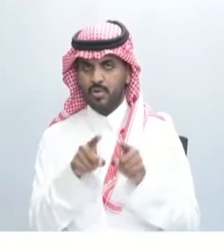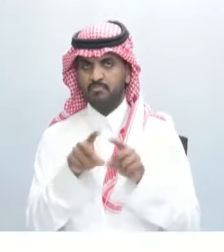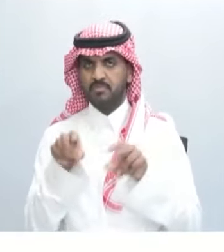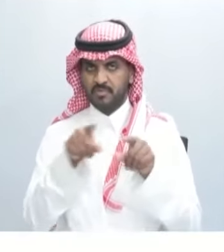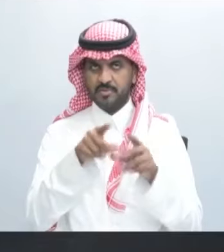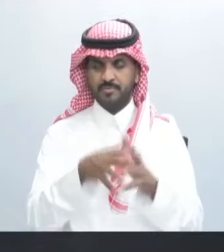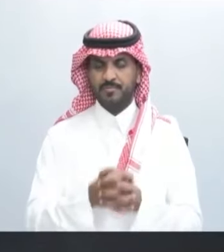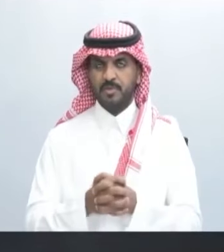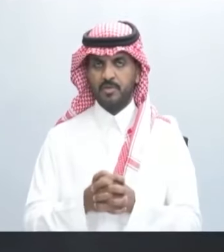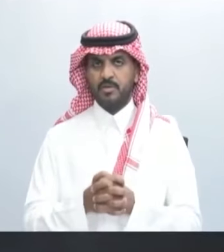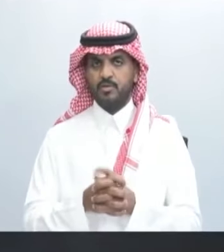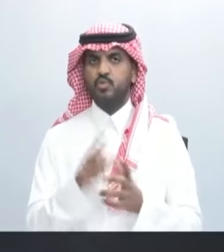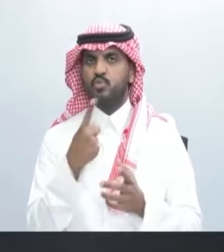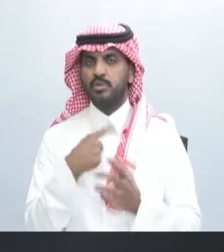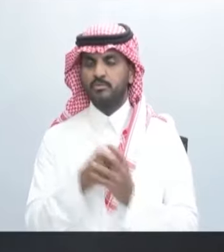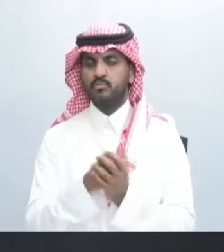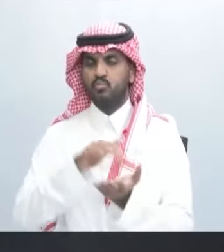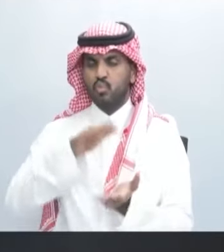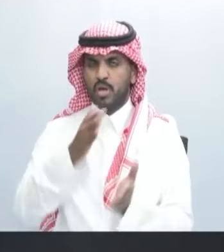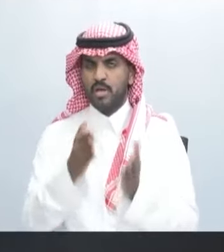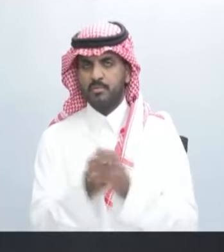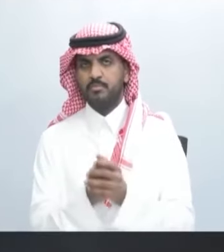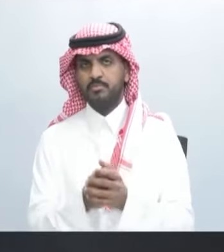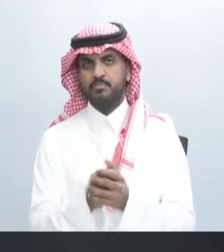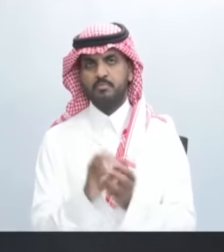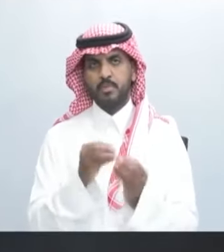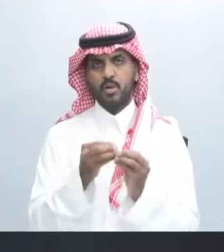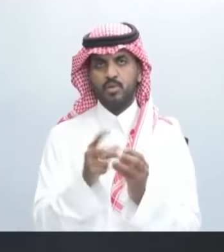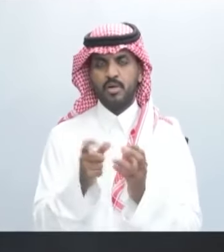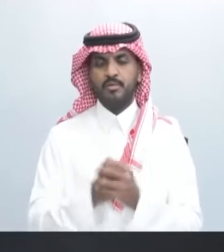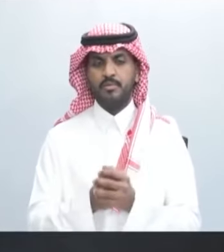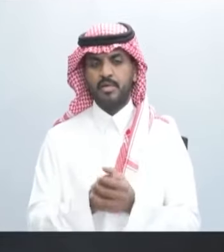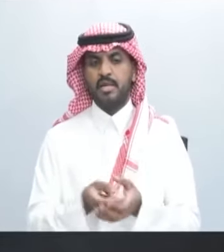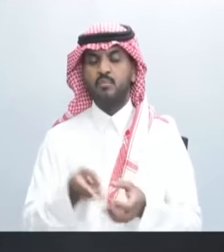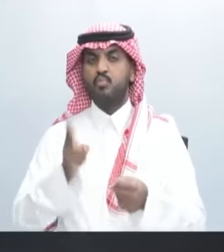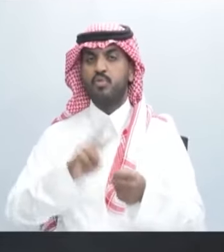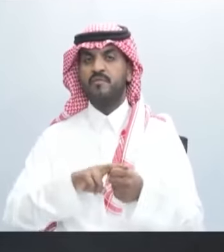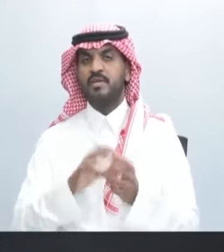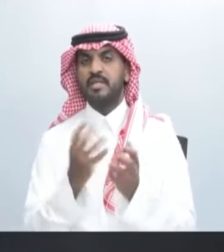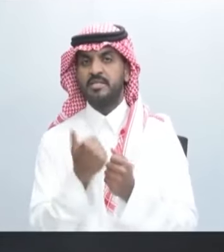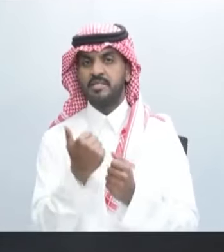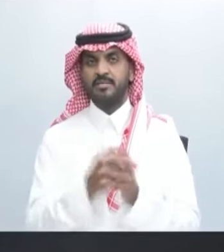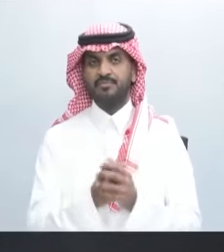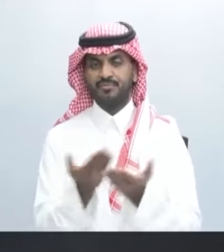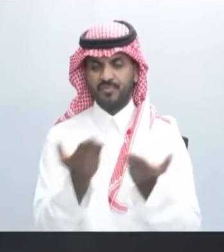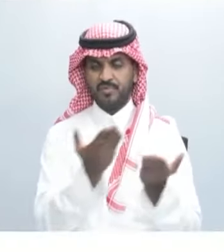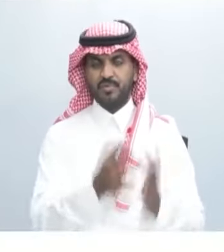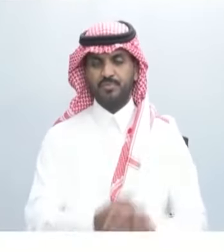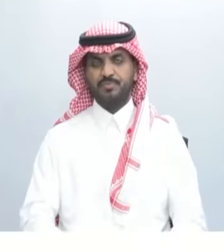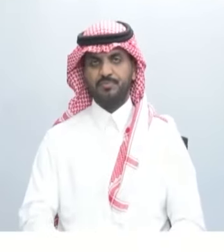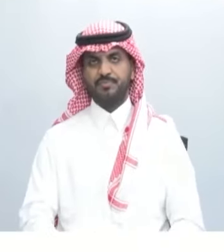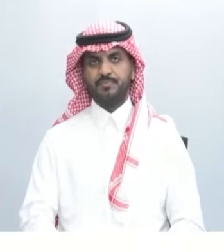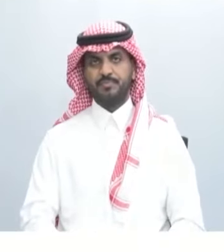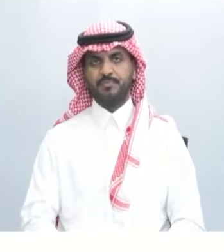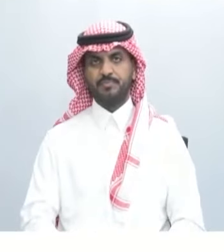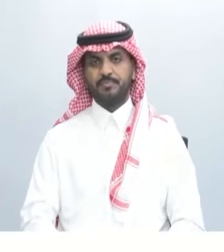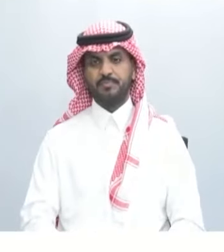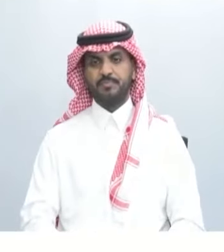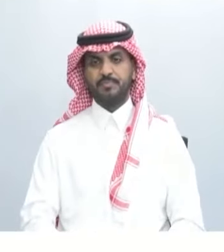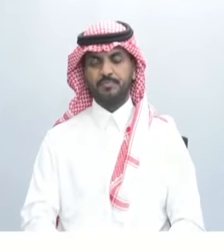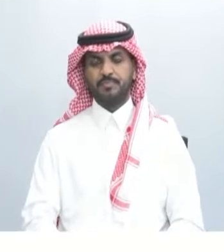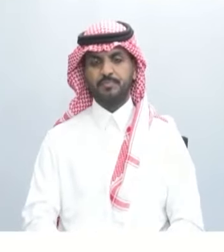نريد مكعب بلون اخر تضعونه على مضاعفات العدد سته ابناء البنات يتفضلوا بارك الله فيكم